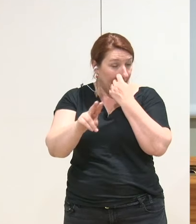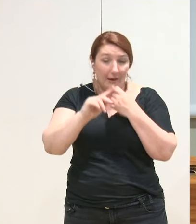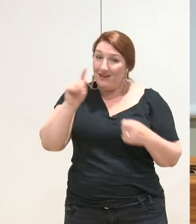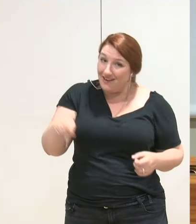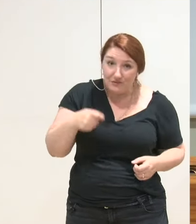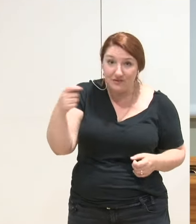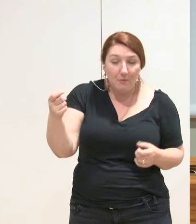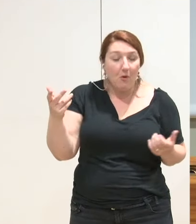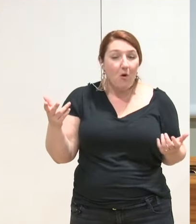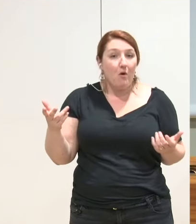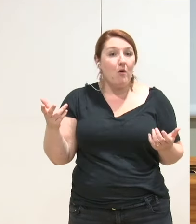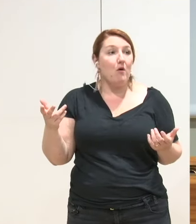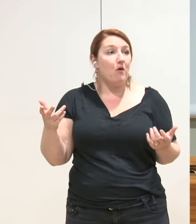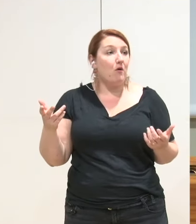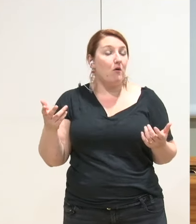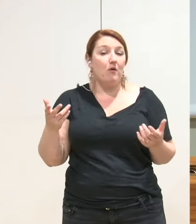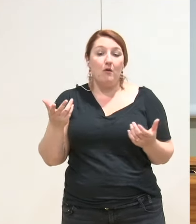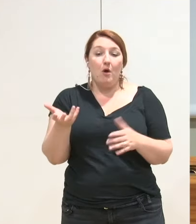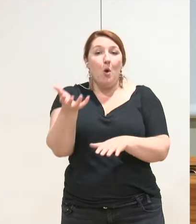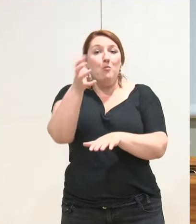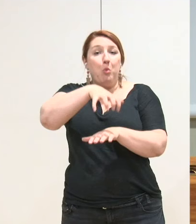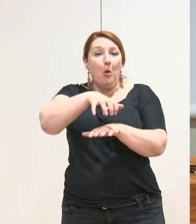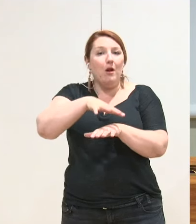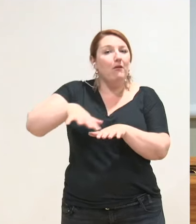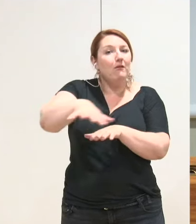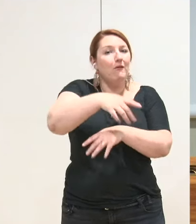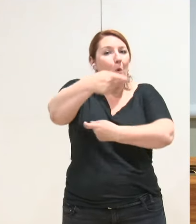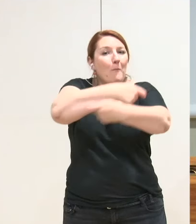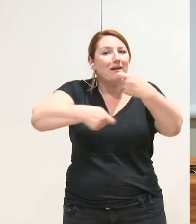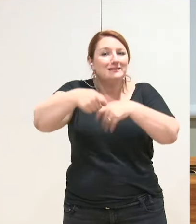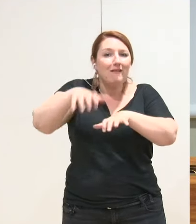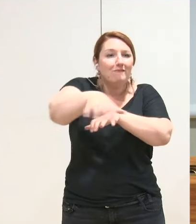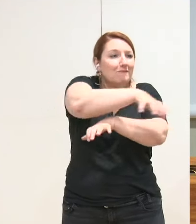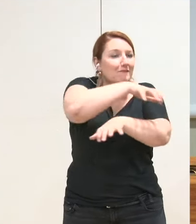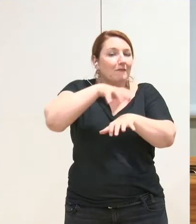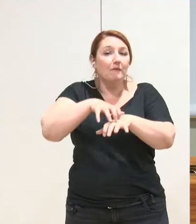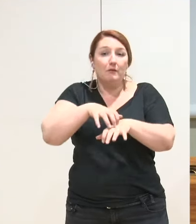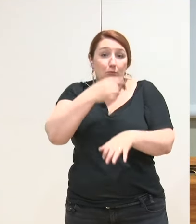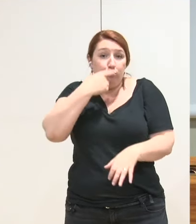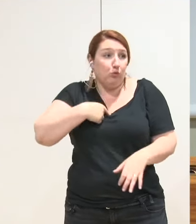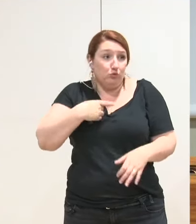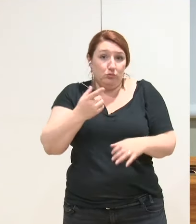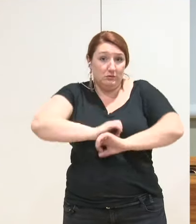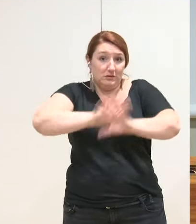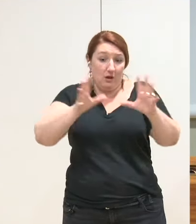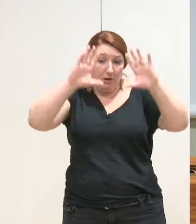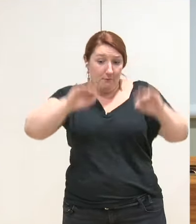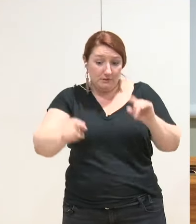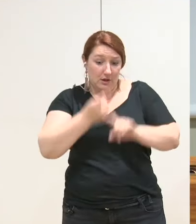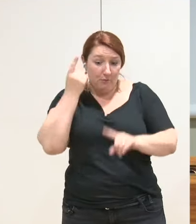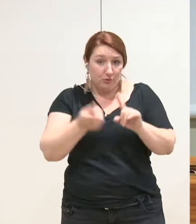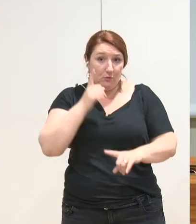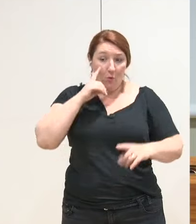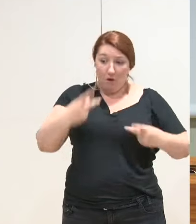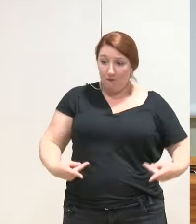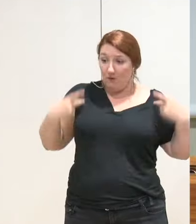maintien le développement de d'un pôle commercial sur cette place du marché est pour nous structurant à la fois en terme de d'espace de vie de